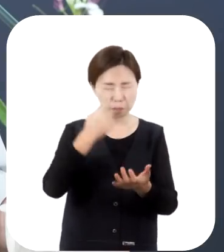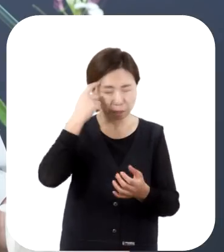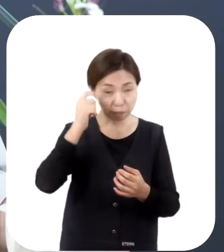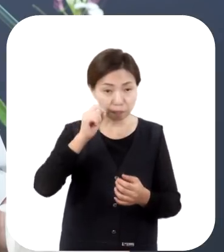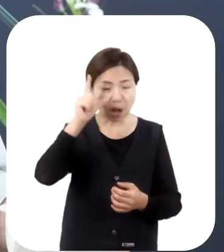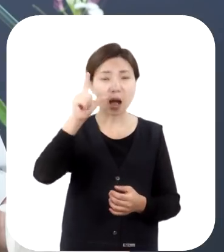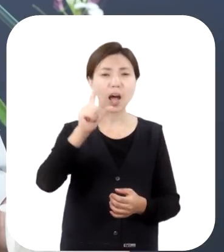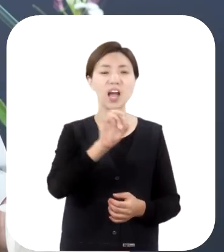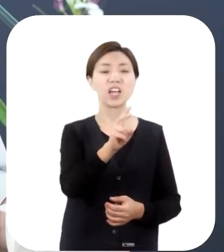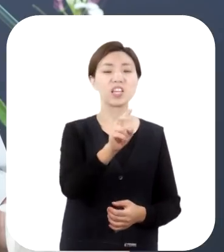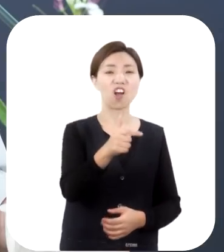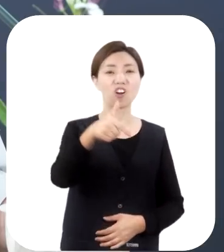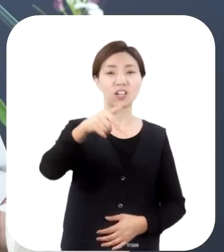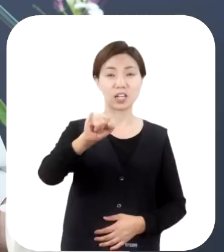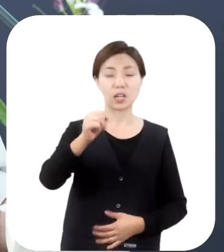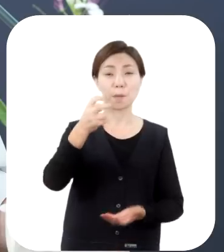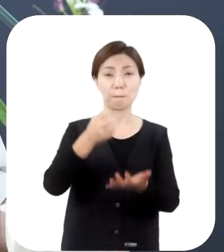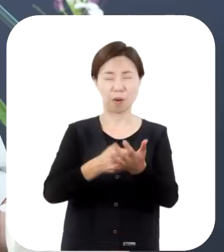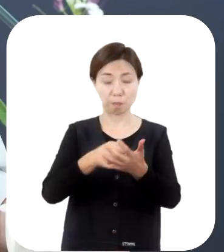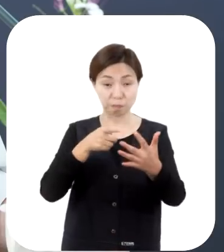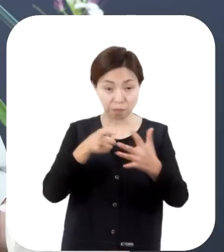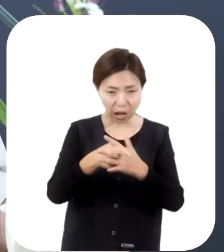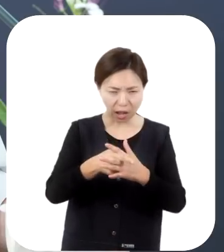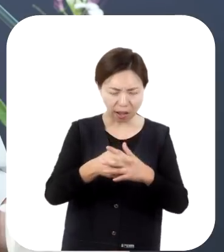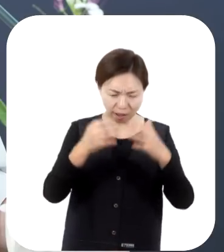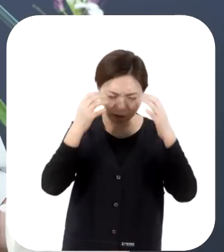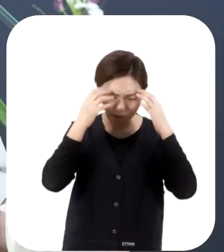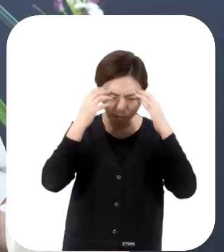이렇게 말할 수가 있습니다.